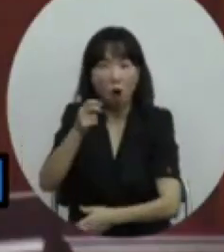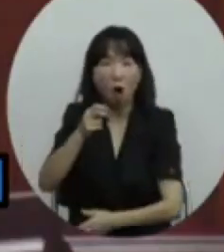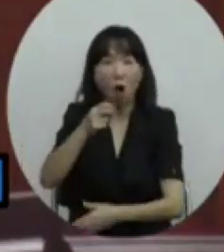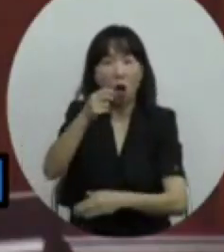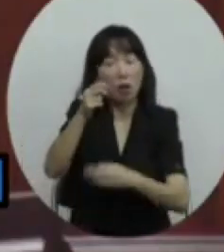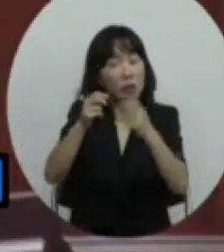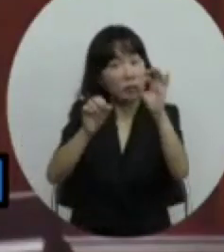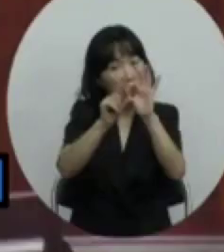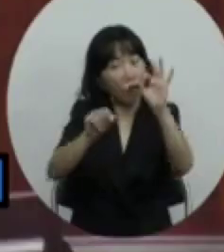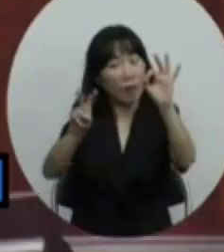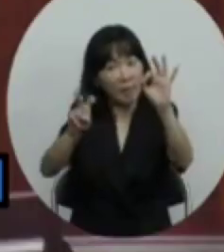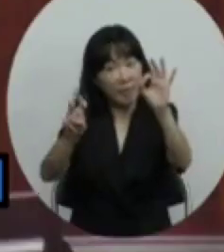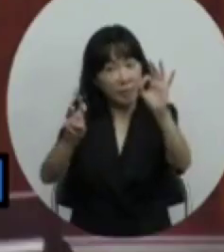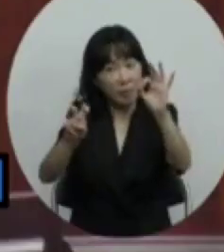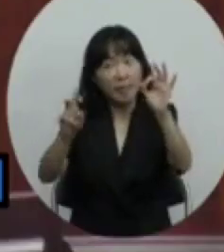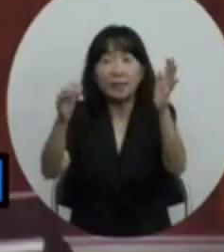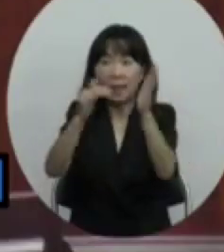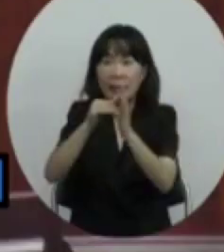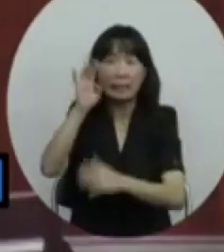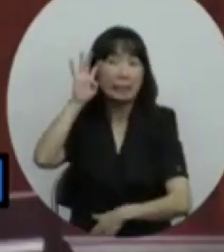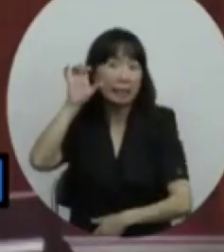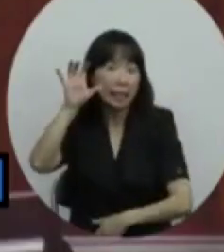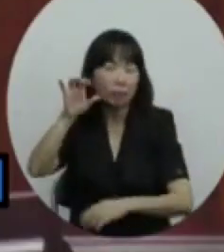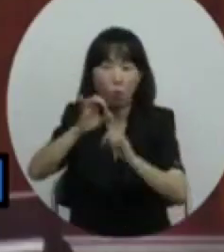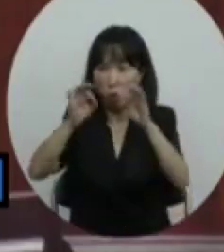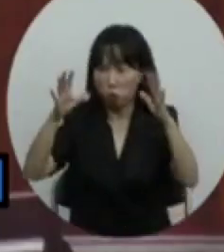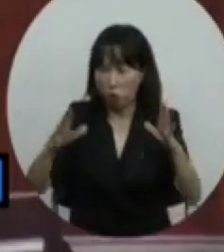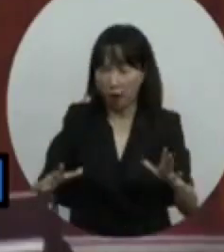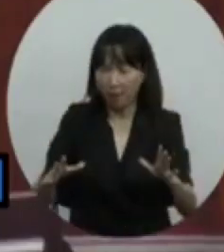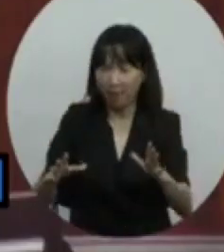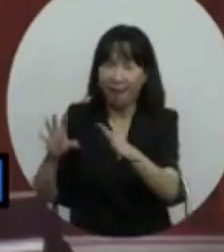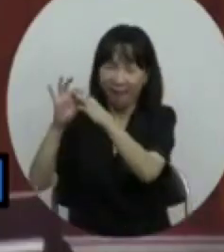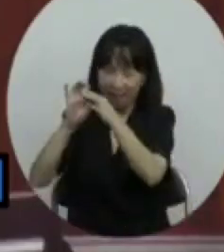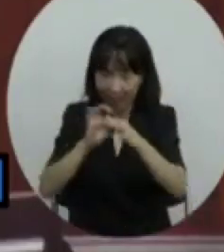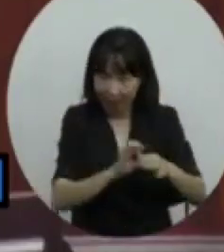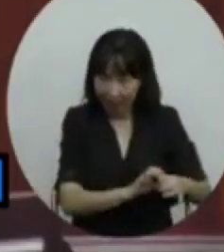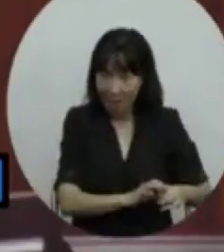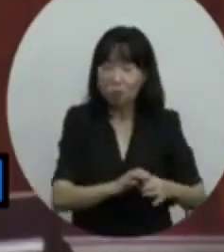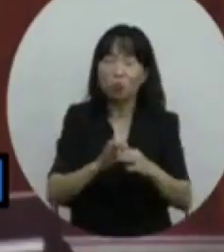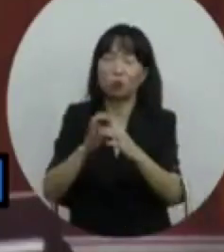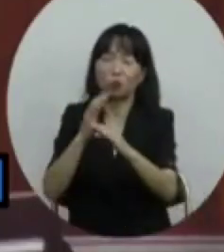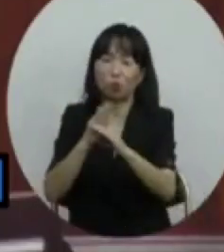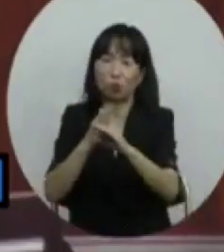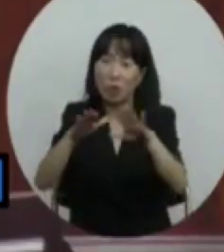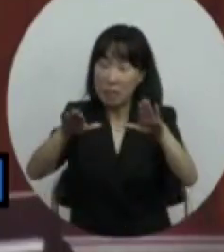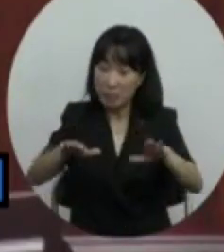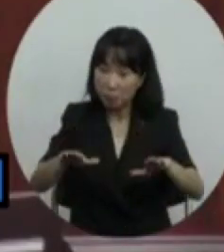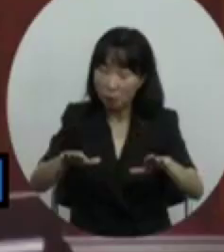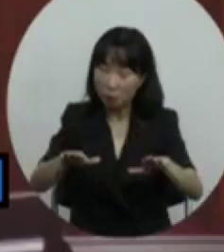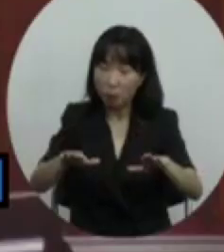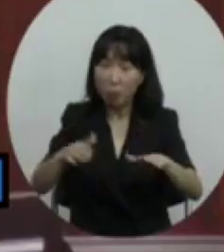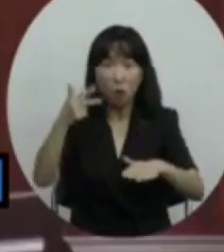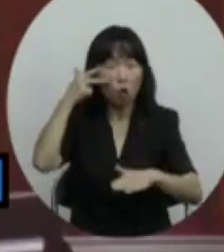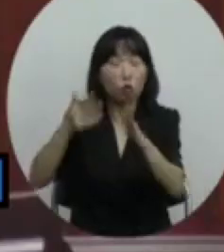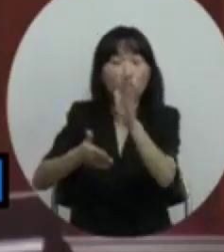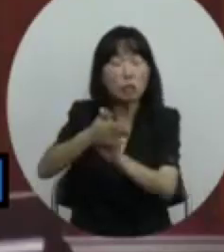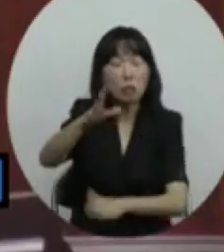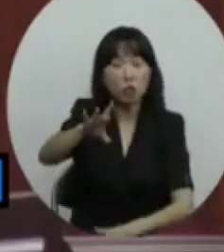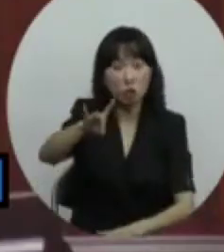10월 20일까지 45일간 개최됩니다. 특히 이번 행사는 여주시에서